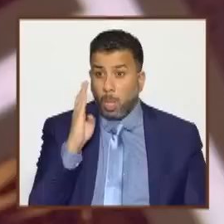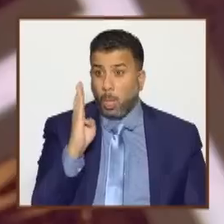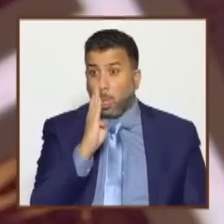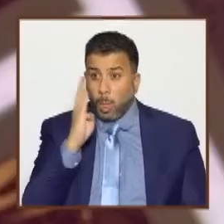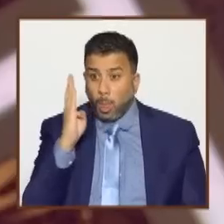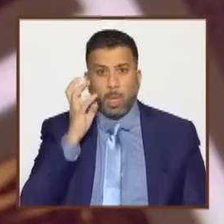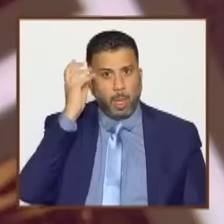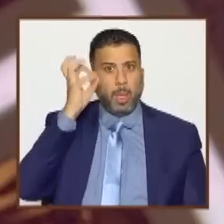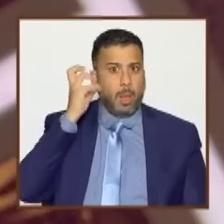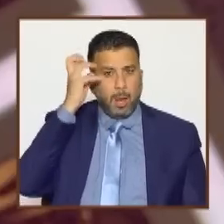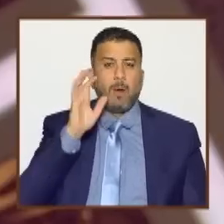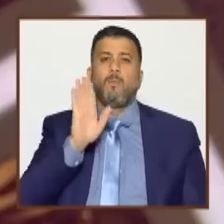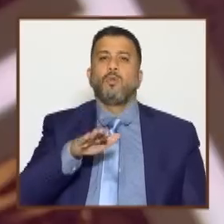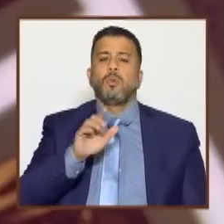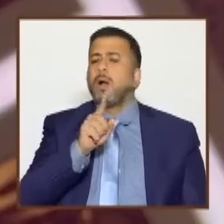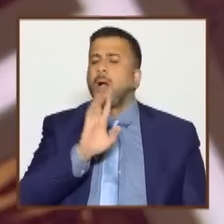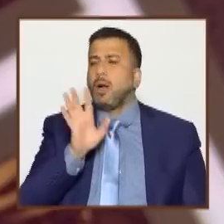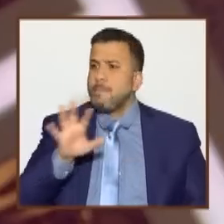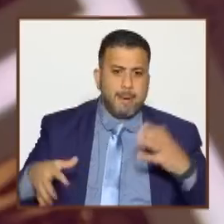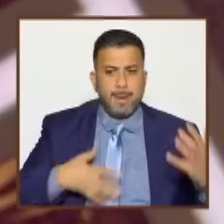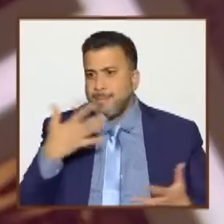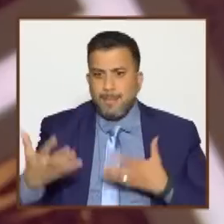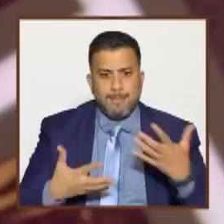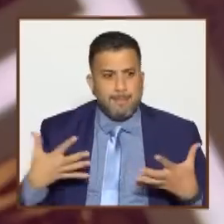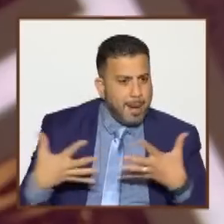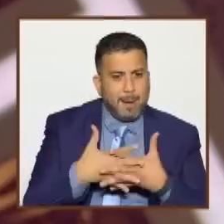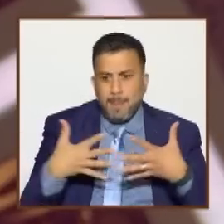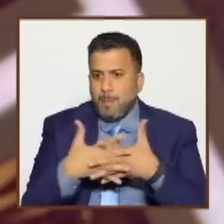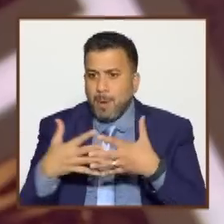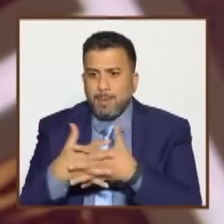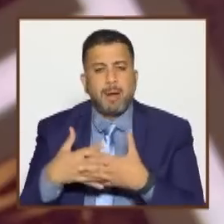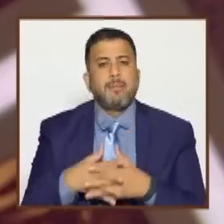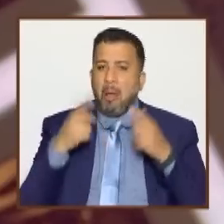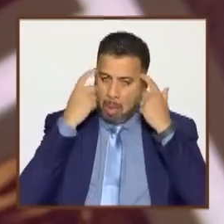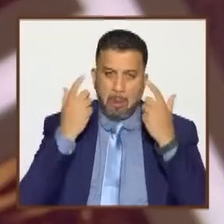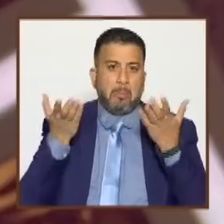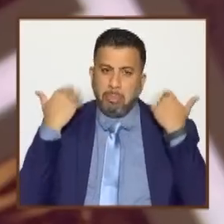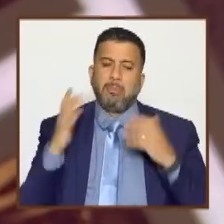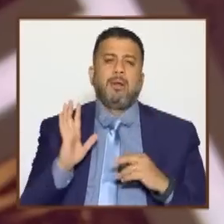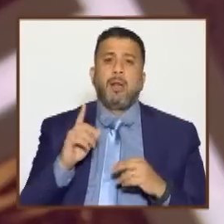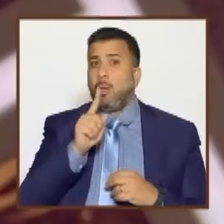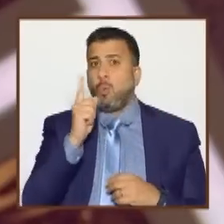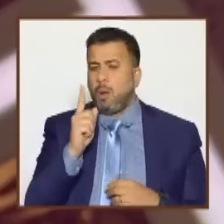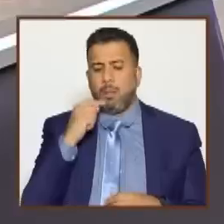هذا الوساوس، يذهب عنك هذا الوساوس. كذلك ما يتعلق بما ذكرته من مسألة